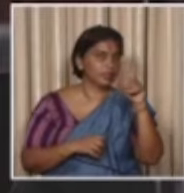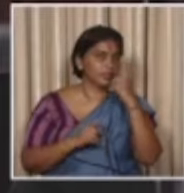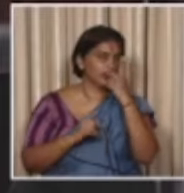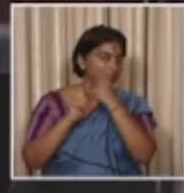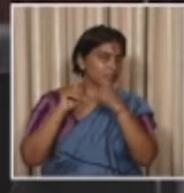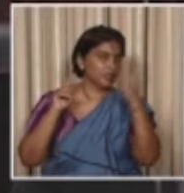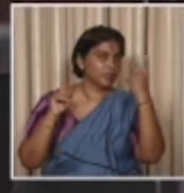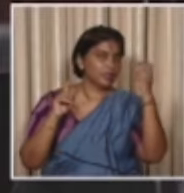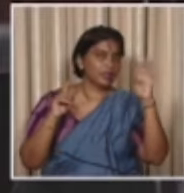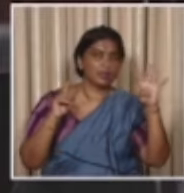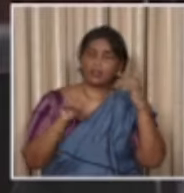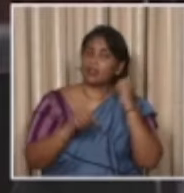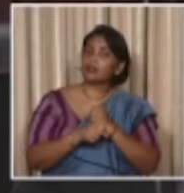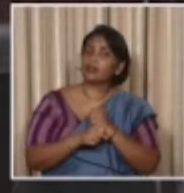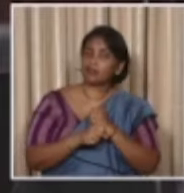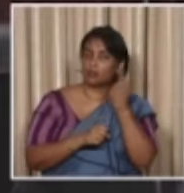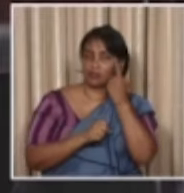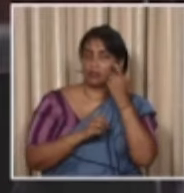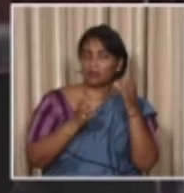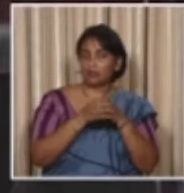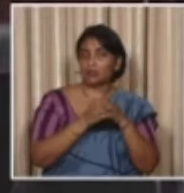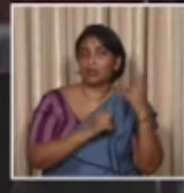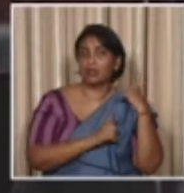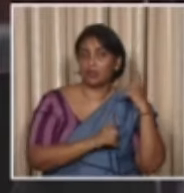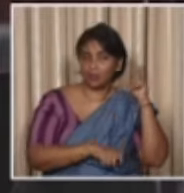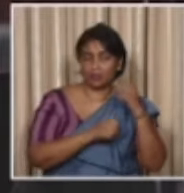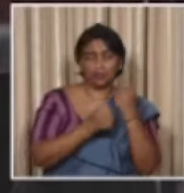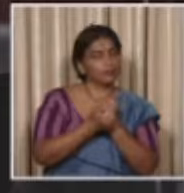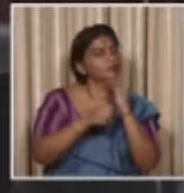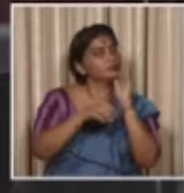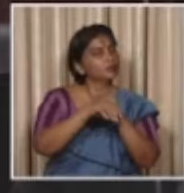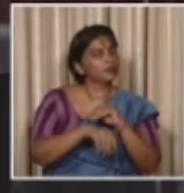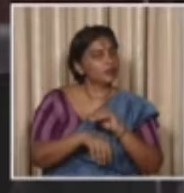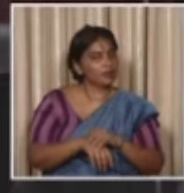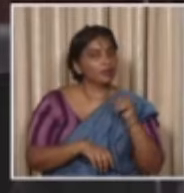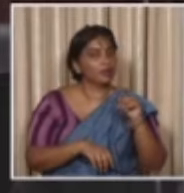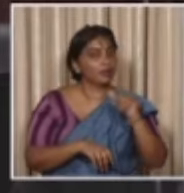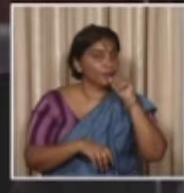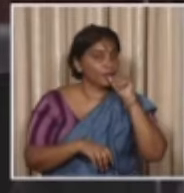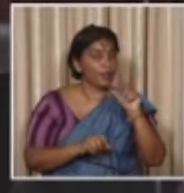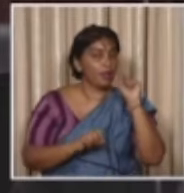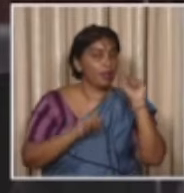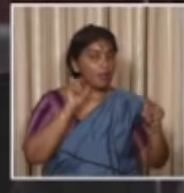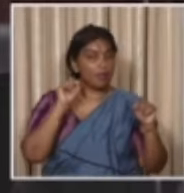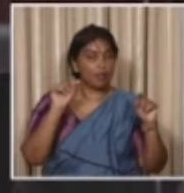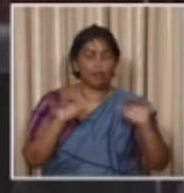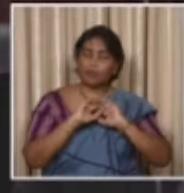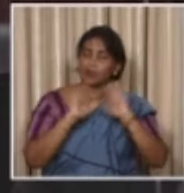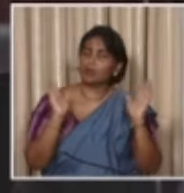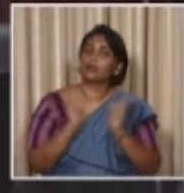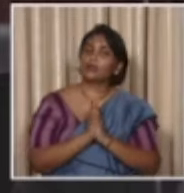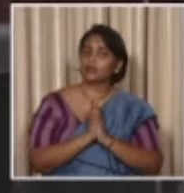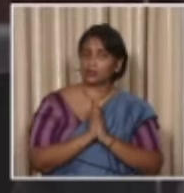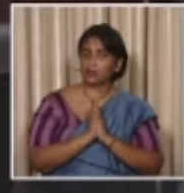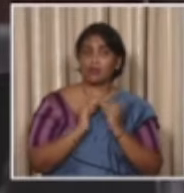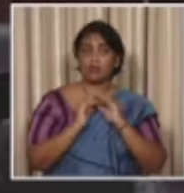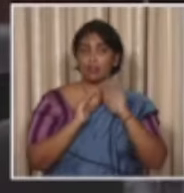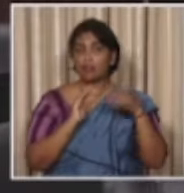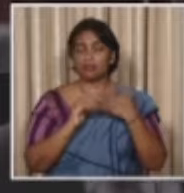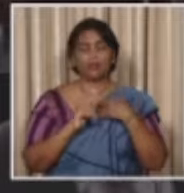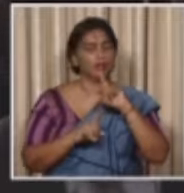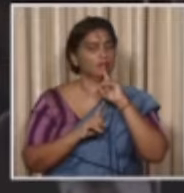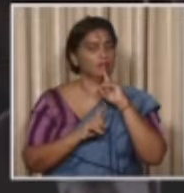2001-2004 ආණ්ඩුව බුද්ධ්‍යාංශ නිලධාරීන් අත්අඩංගුවට ගත්තා. ඔවුන්ගේ සැබෑ නම් ආරුඪ නම් ගම් පවා හෙළි